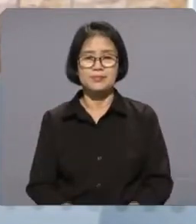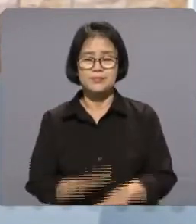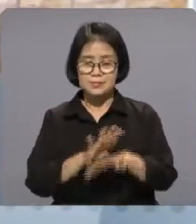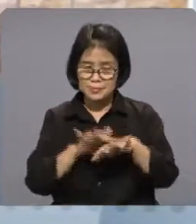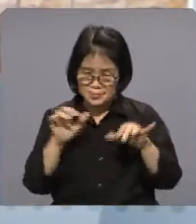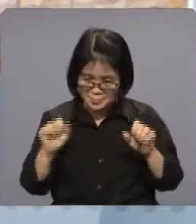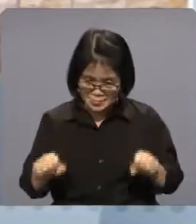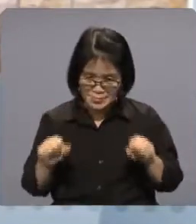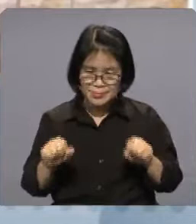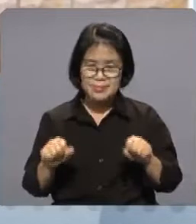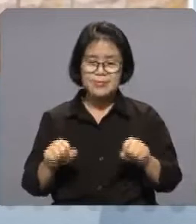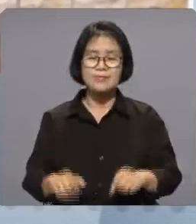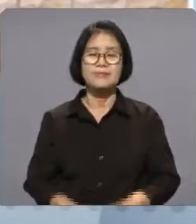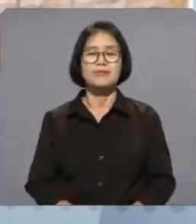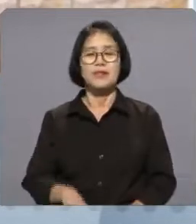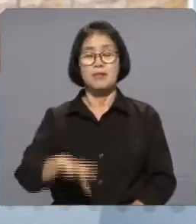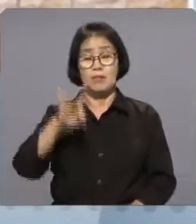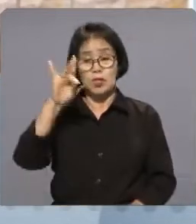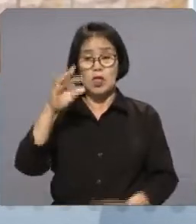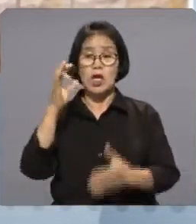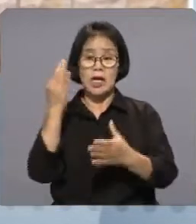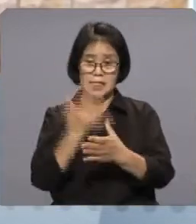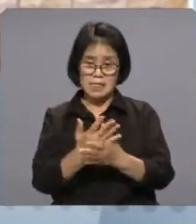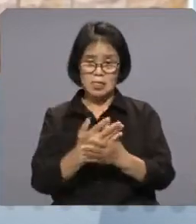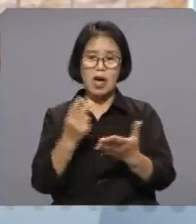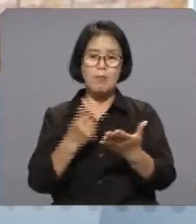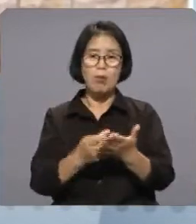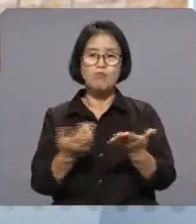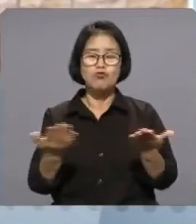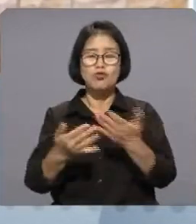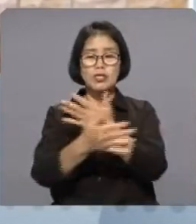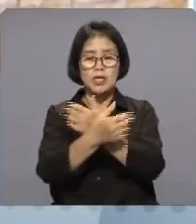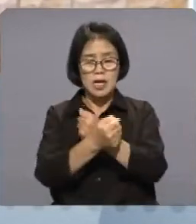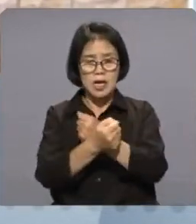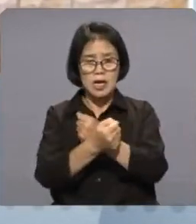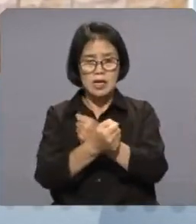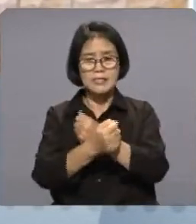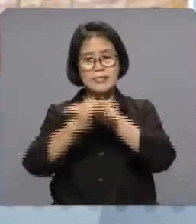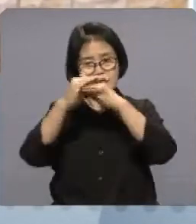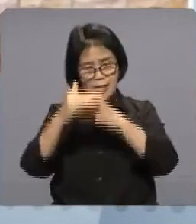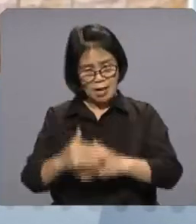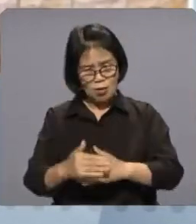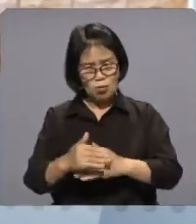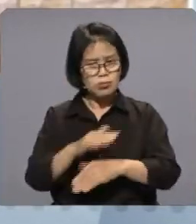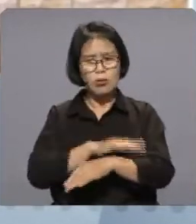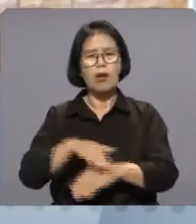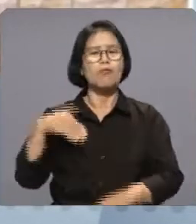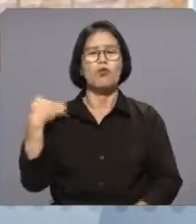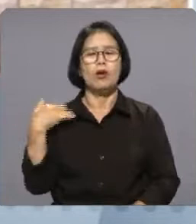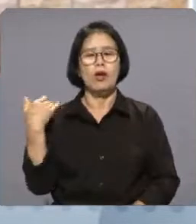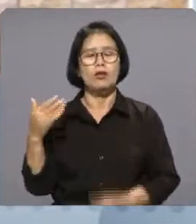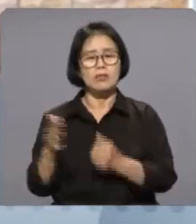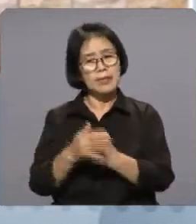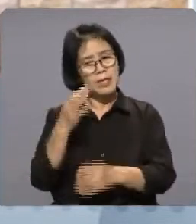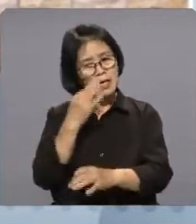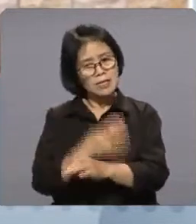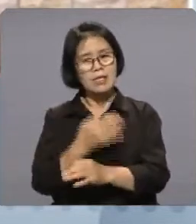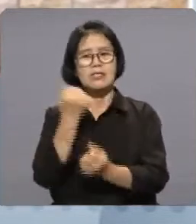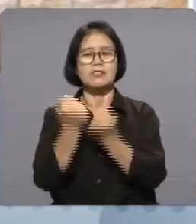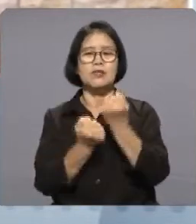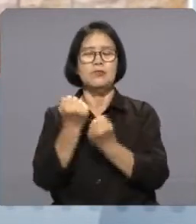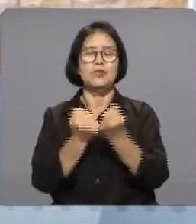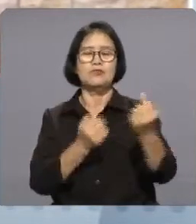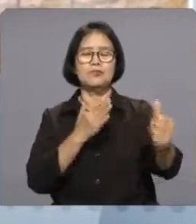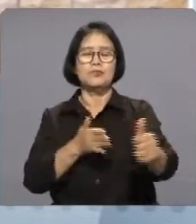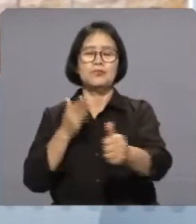예, 안녕하십니까? 네, 먼저 안양시와 법무부가 체결한 업무 협약, 이 내용을 잘 모르시는 분들을 위해서 간단하게 어떤 내용인지